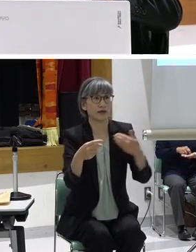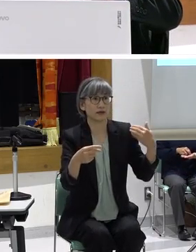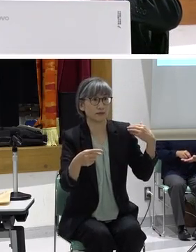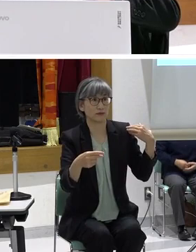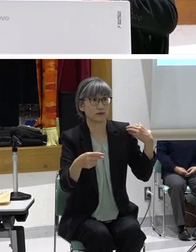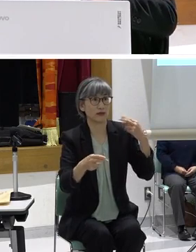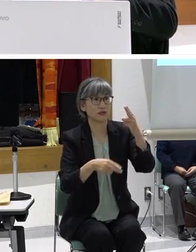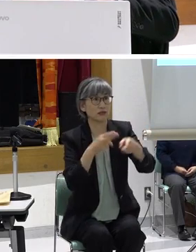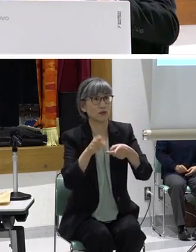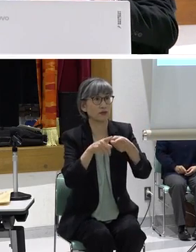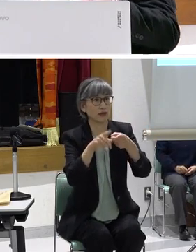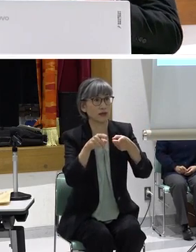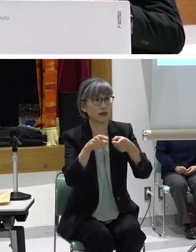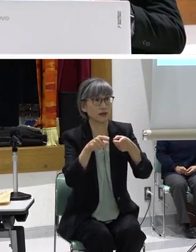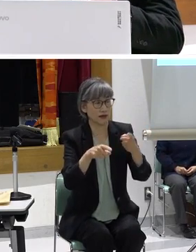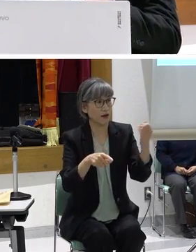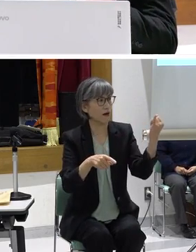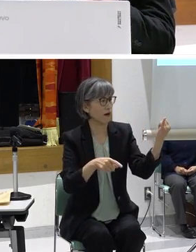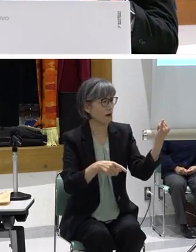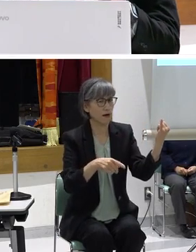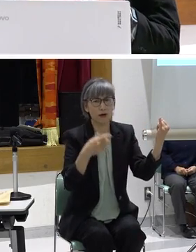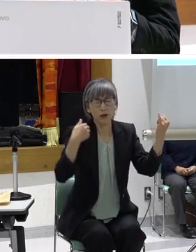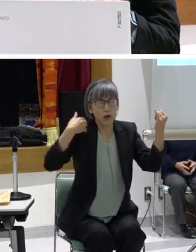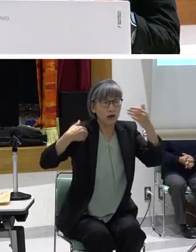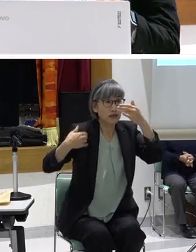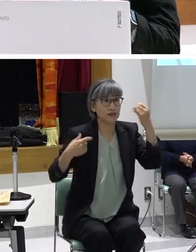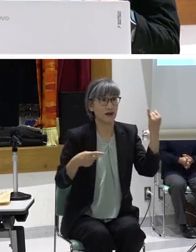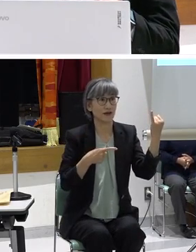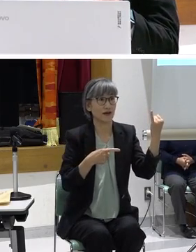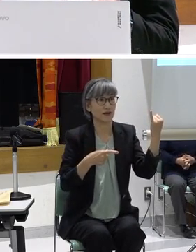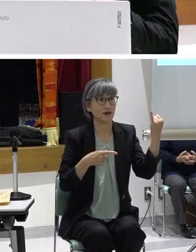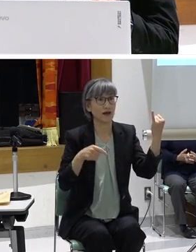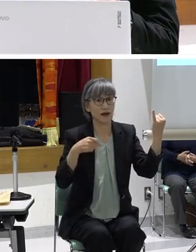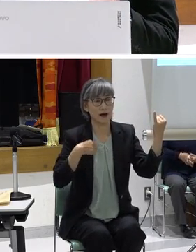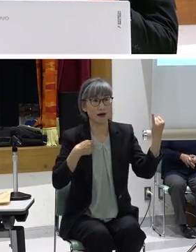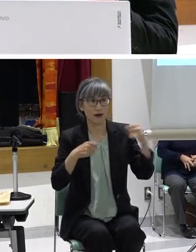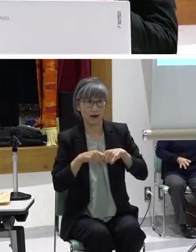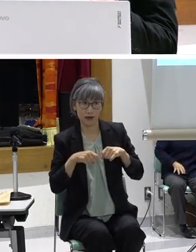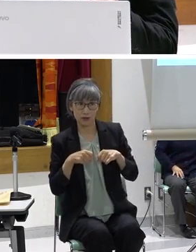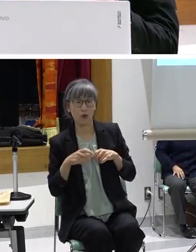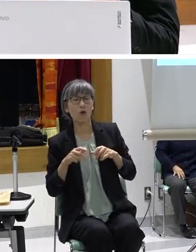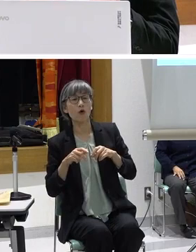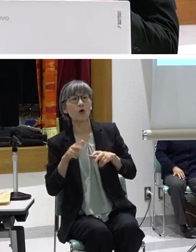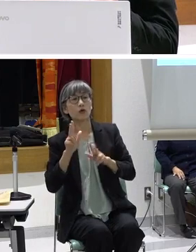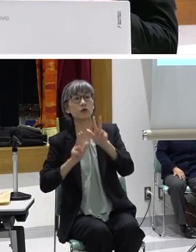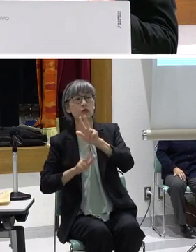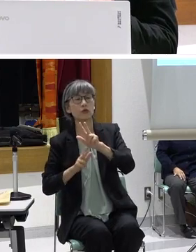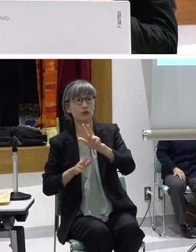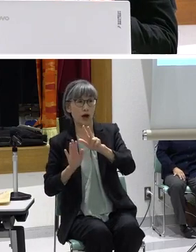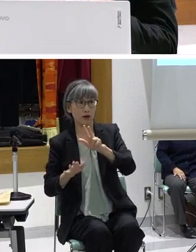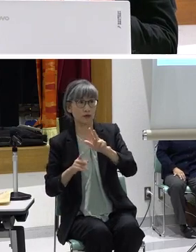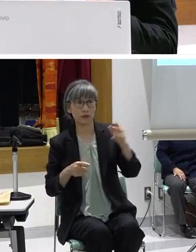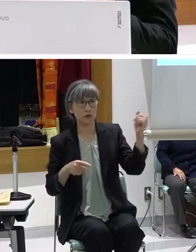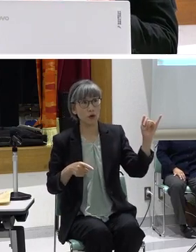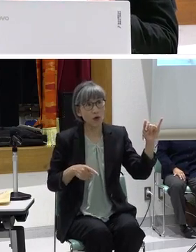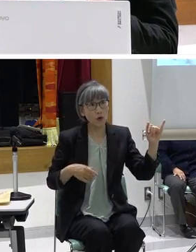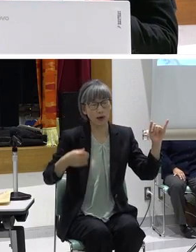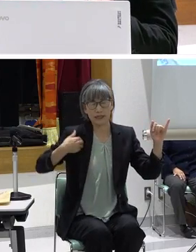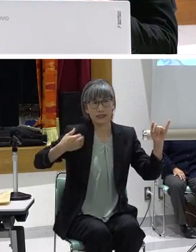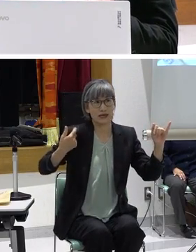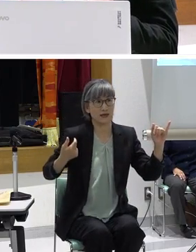当たり前のルールが変わってるんですね。つまりそれだけ、まあ、私たちが障害当事者